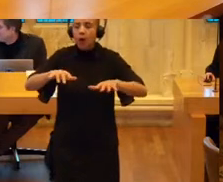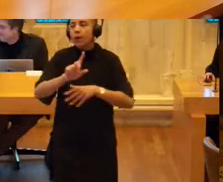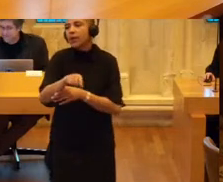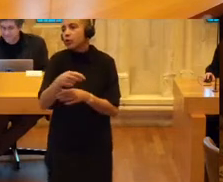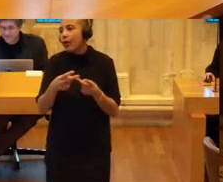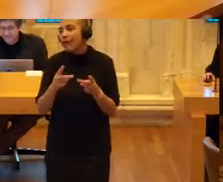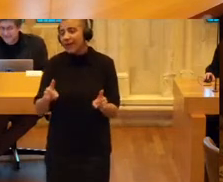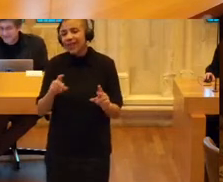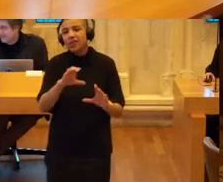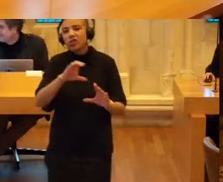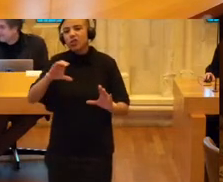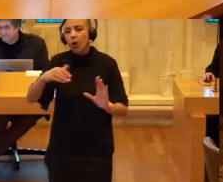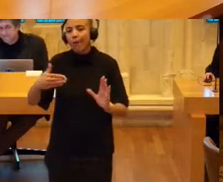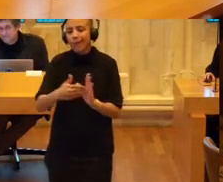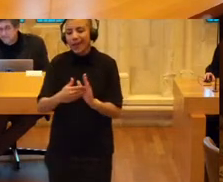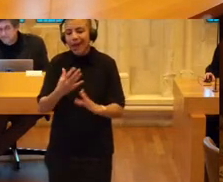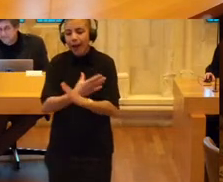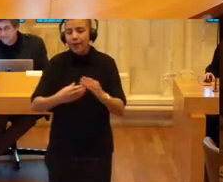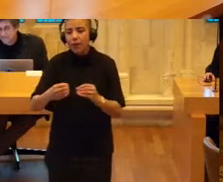évidemment,